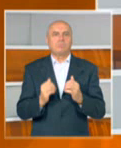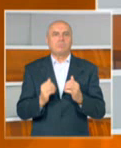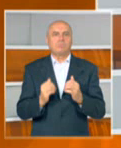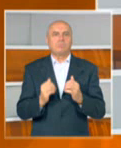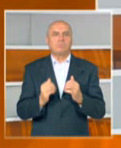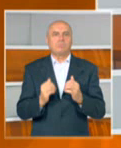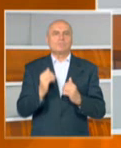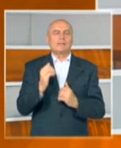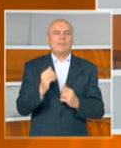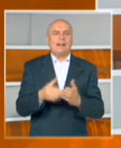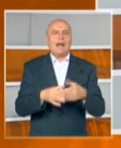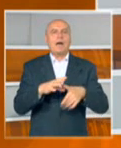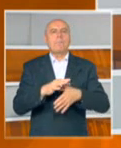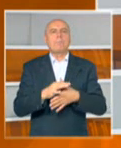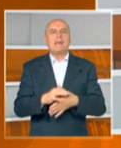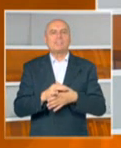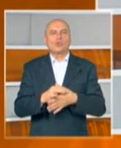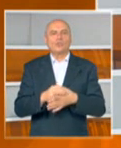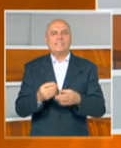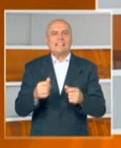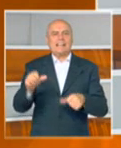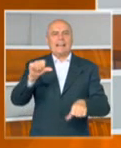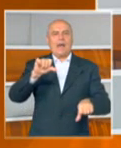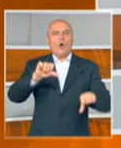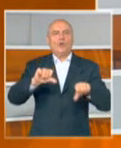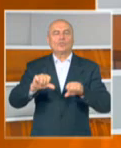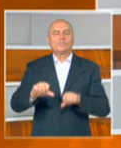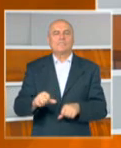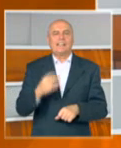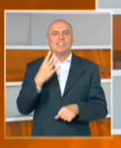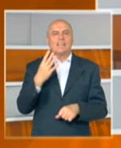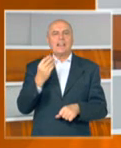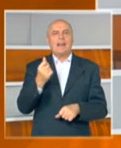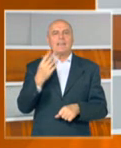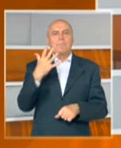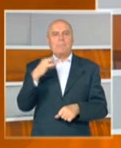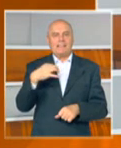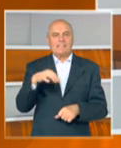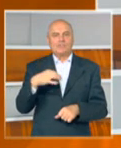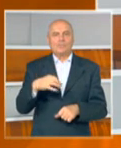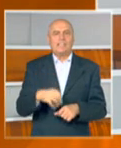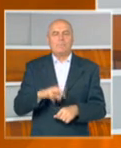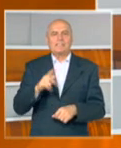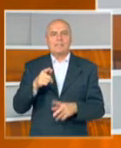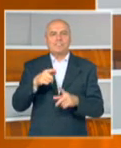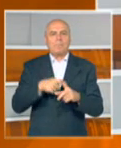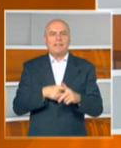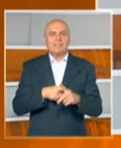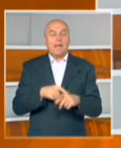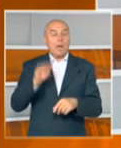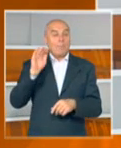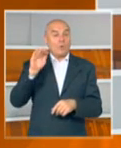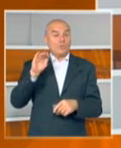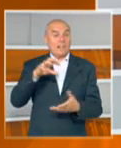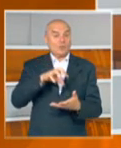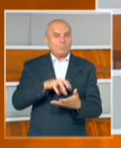30% поскъпване на месото и цената на олиото да достигне 4 лева и 50 стотинки през следващите месеци. Това